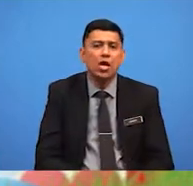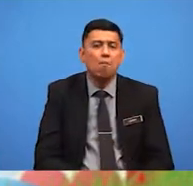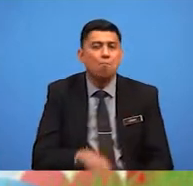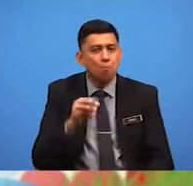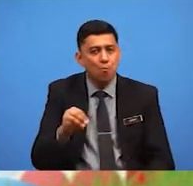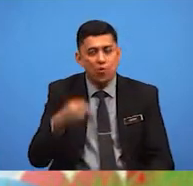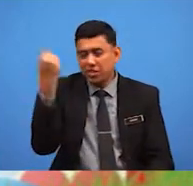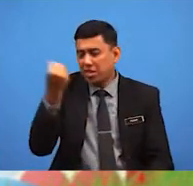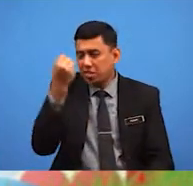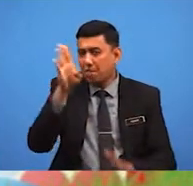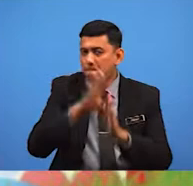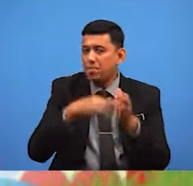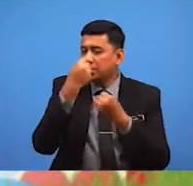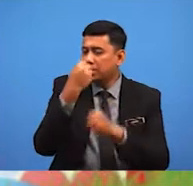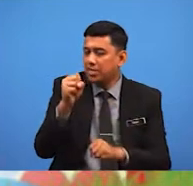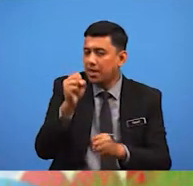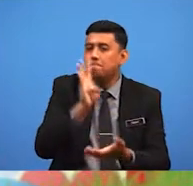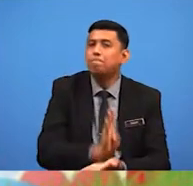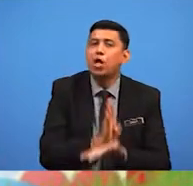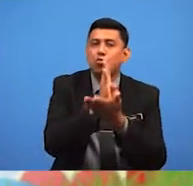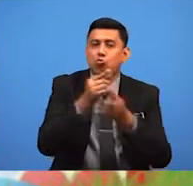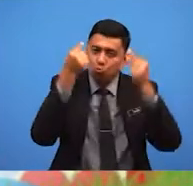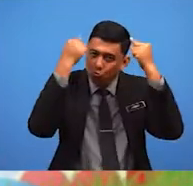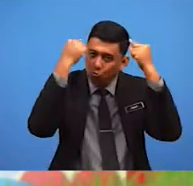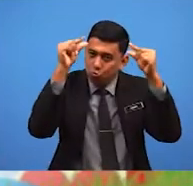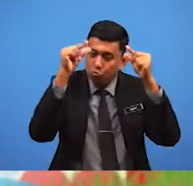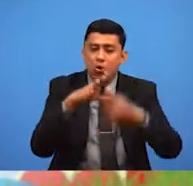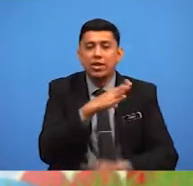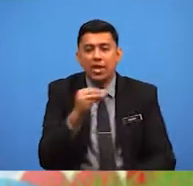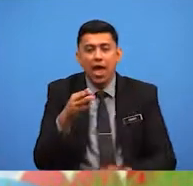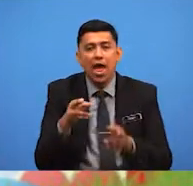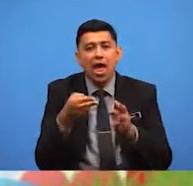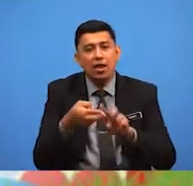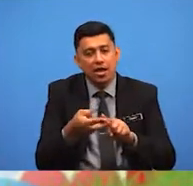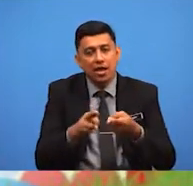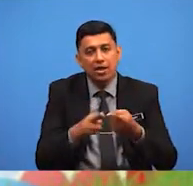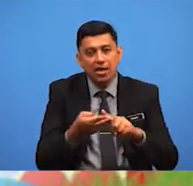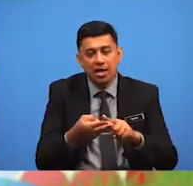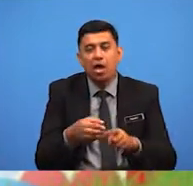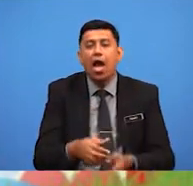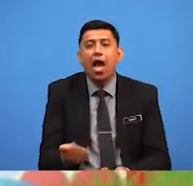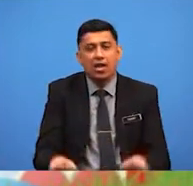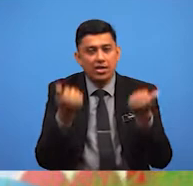sentiasa bersedia membantu guru dan rakan-rakan mengangkat buku